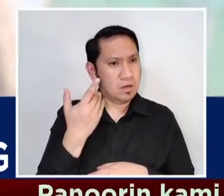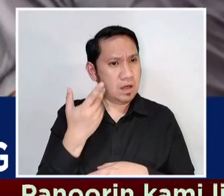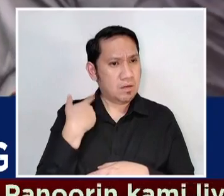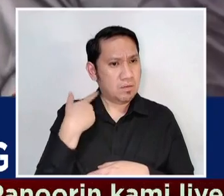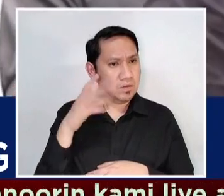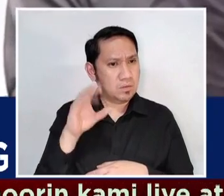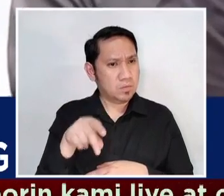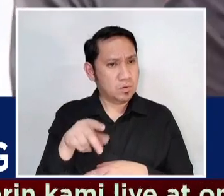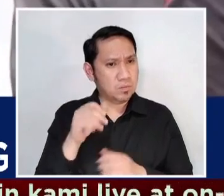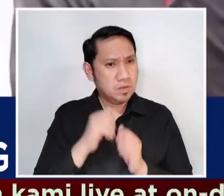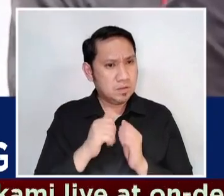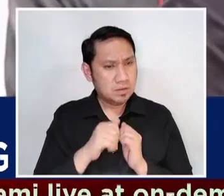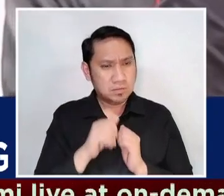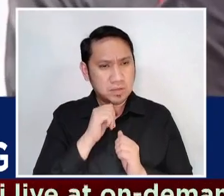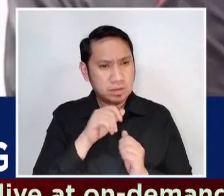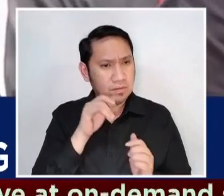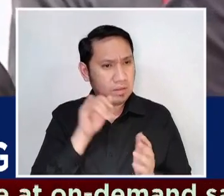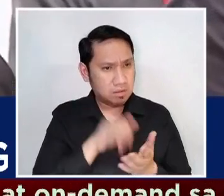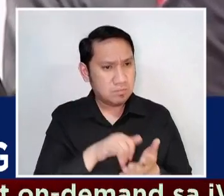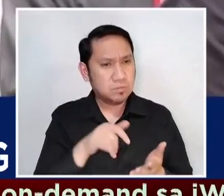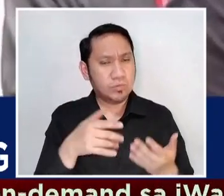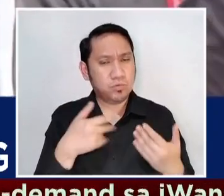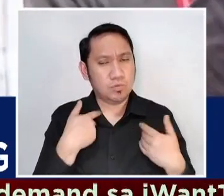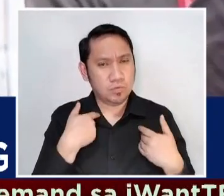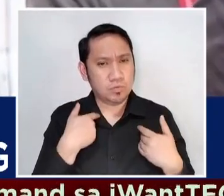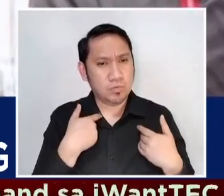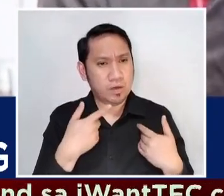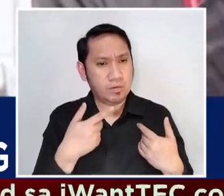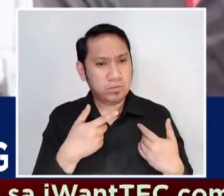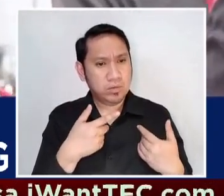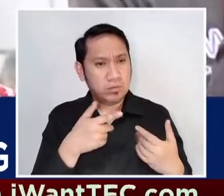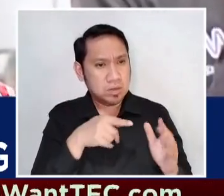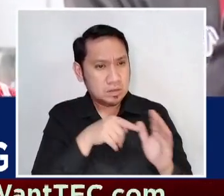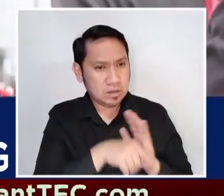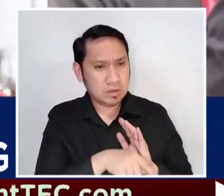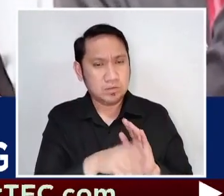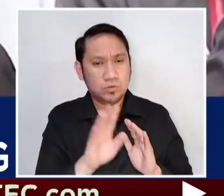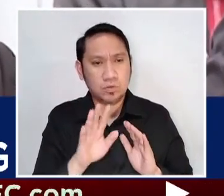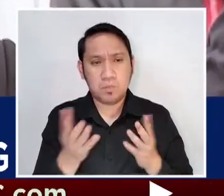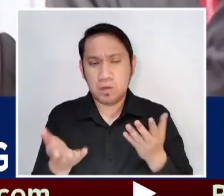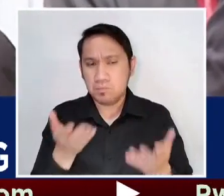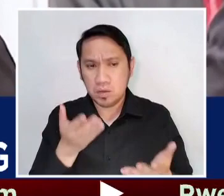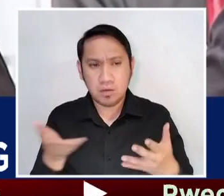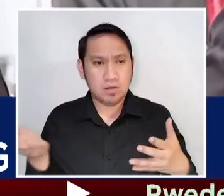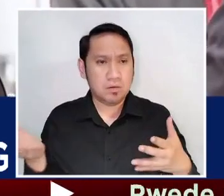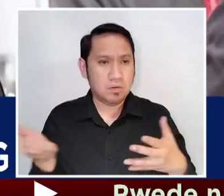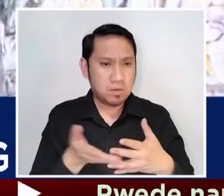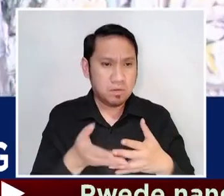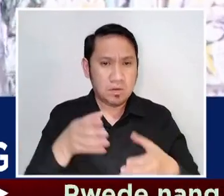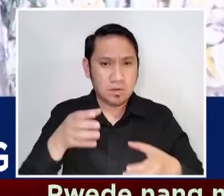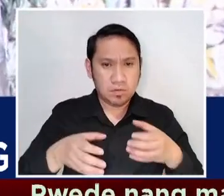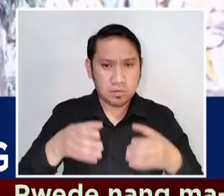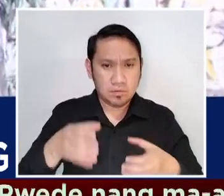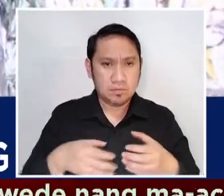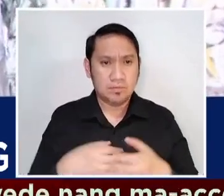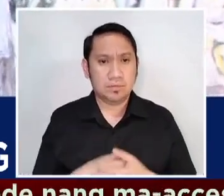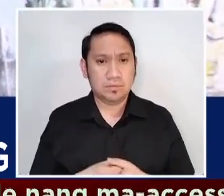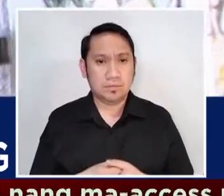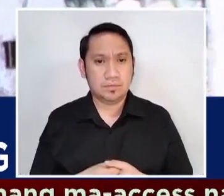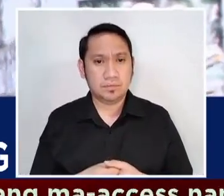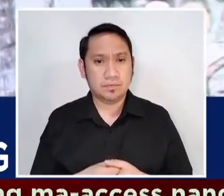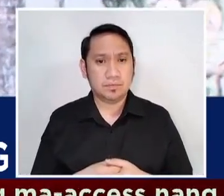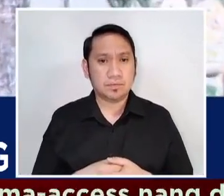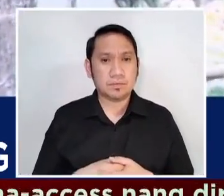Kapersi. We are looking at the possibility of filing reckless imprudence resulting in murder. Wala